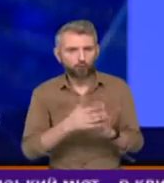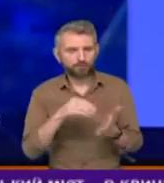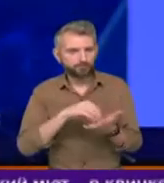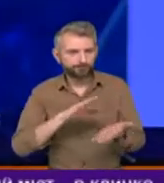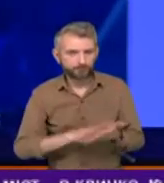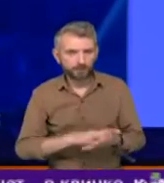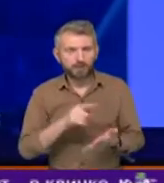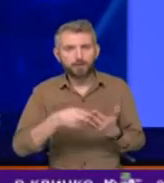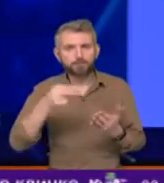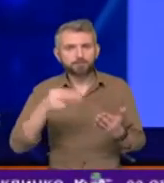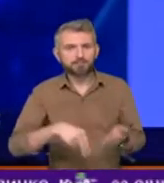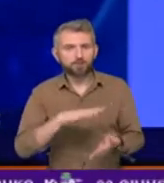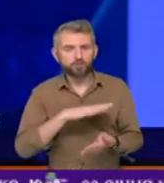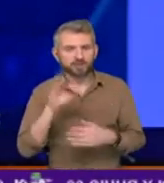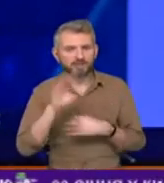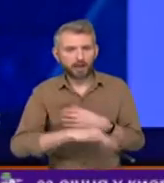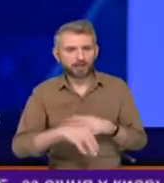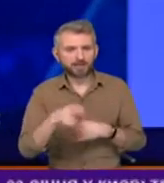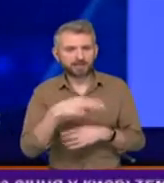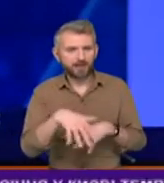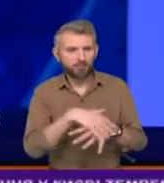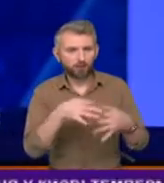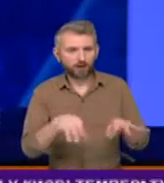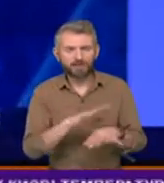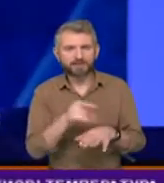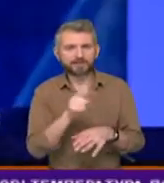Їх підписували західні демократії не за